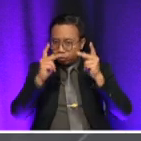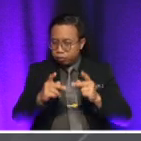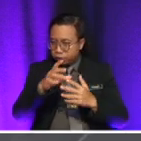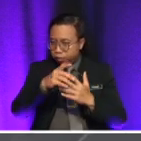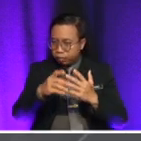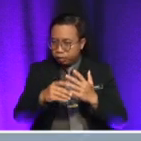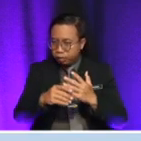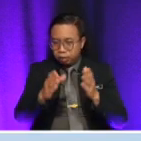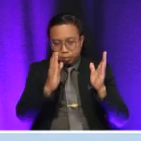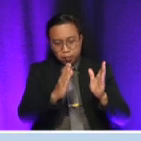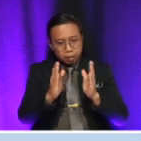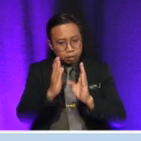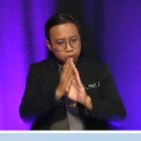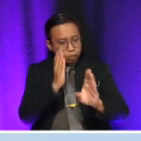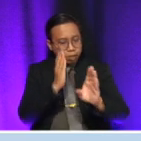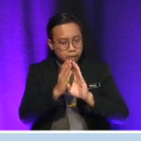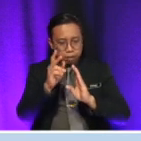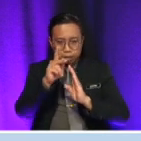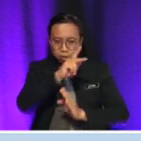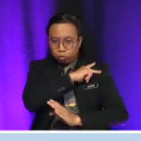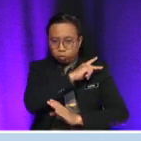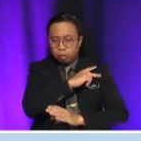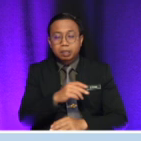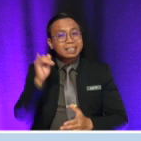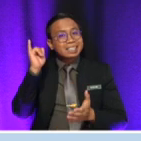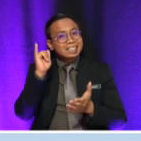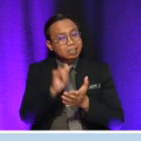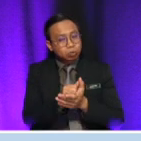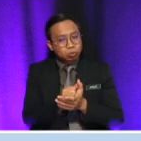barisan kepimpinan Itulah peliharanya